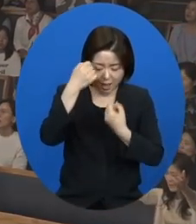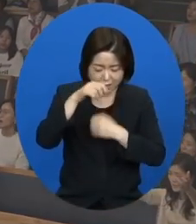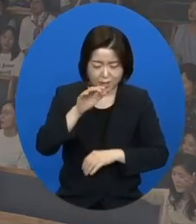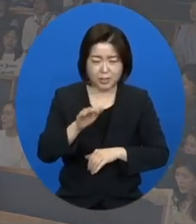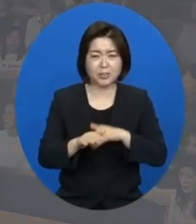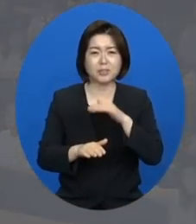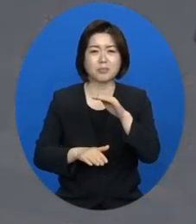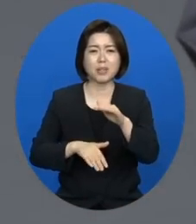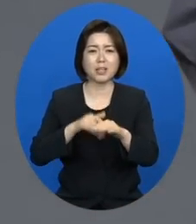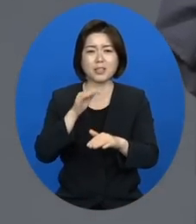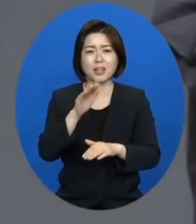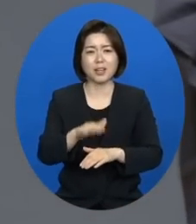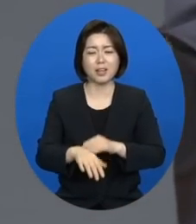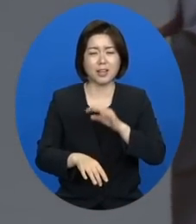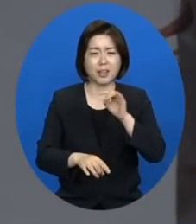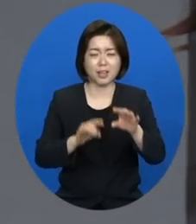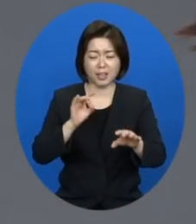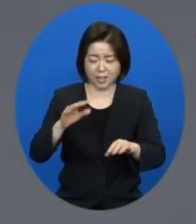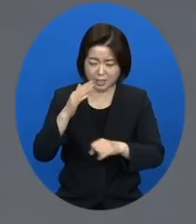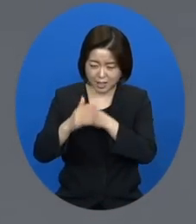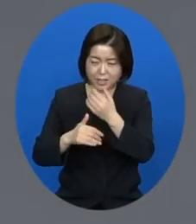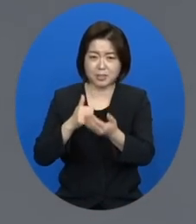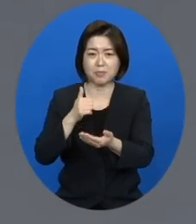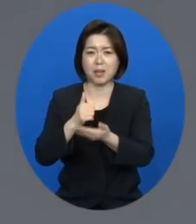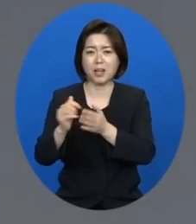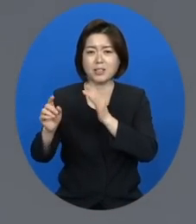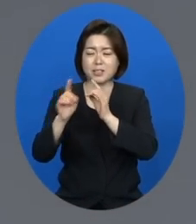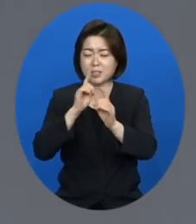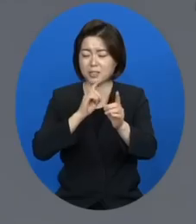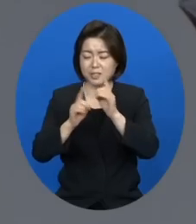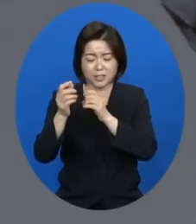한 걸음마다 하나님